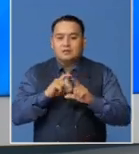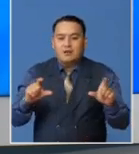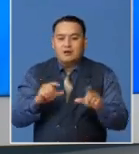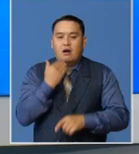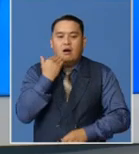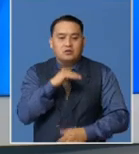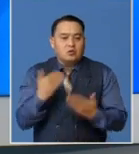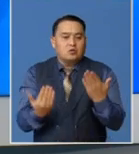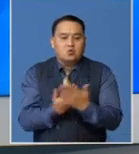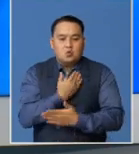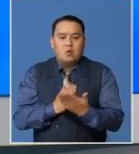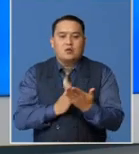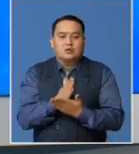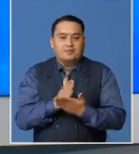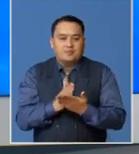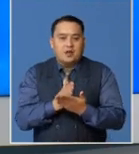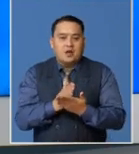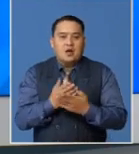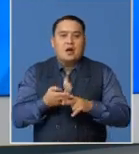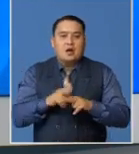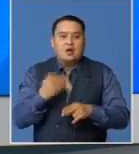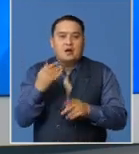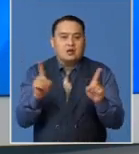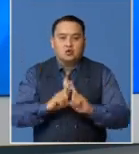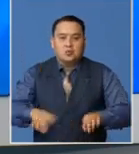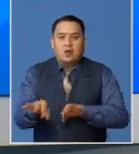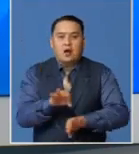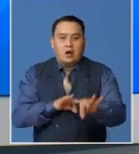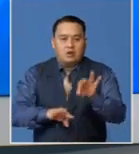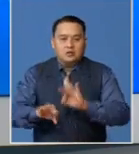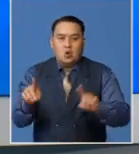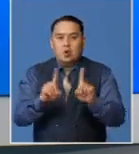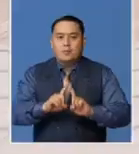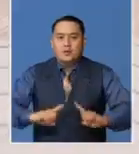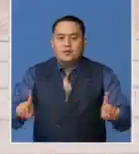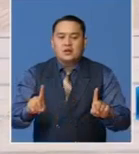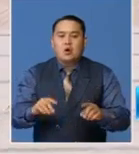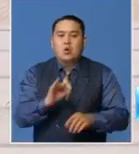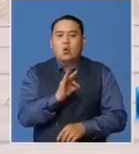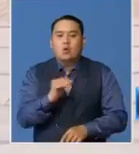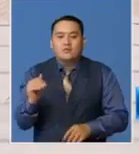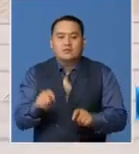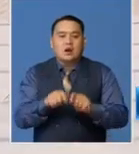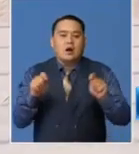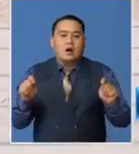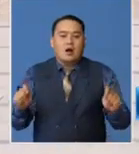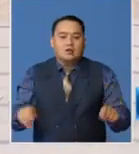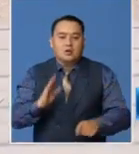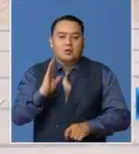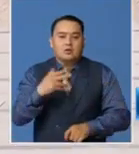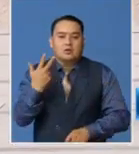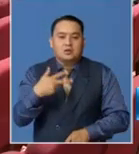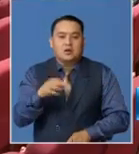качество нового храма служителей мельпомены его особенный архитектурный облик напомним официальное открытие нового театра состоится